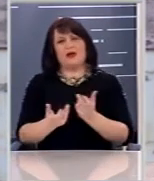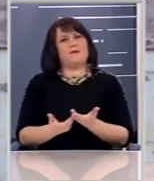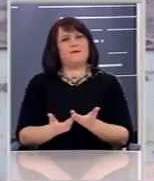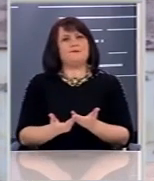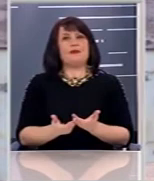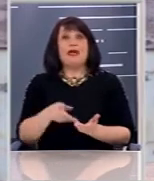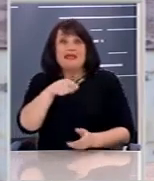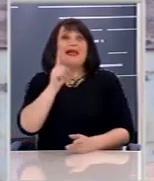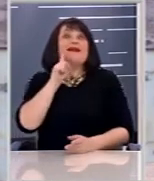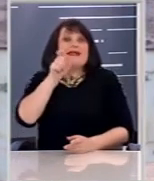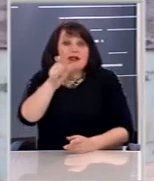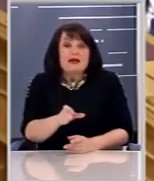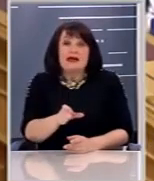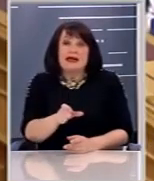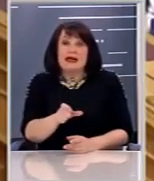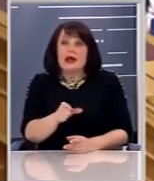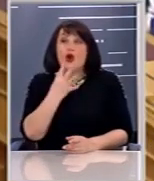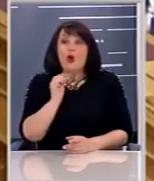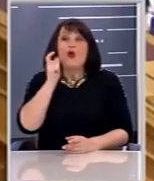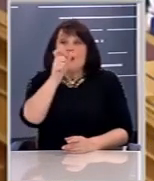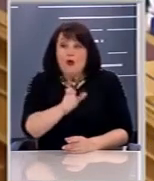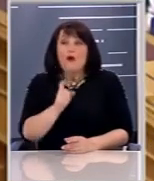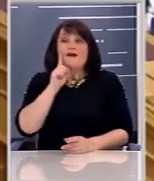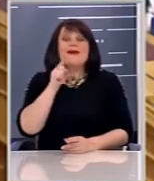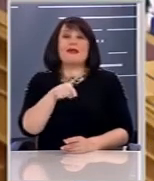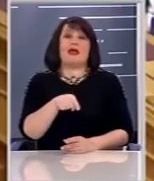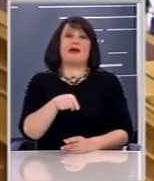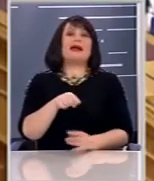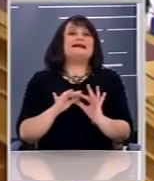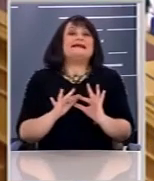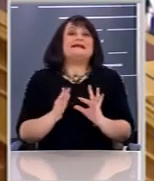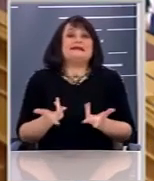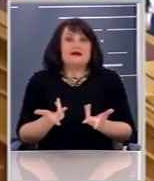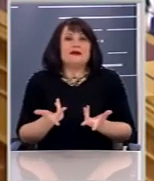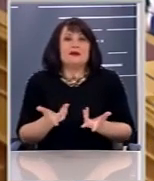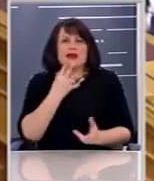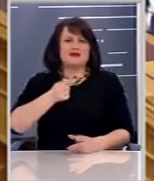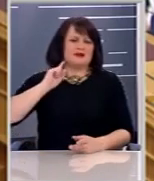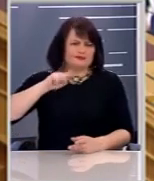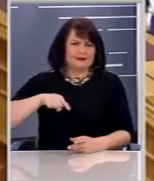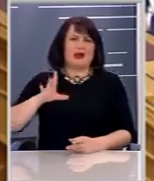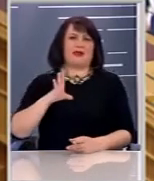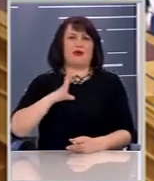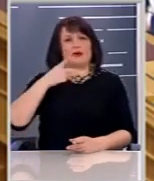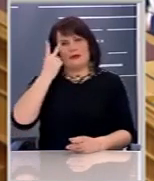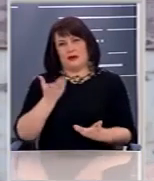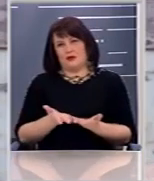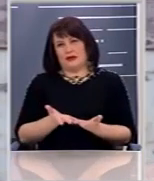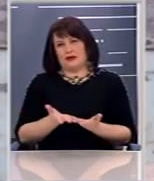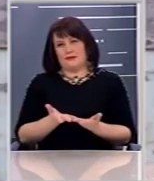του φύλου, του γυναικείου φύλου, αποτελεί ομοί παραβίαση ανθρωπίνων